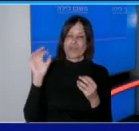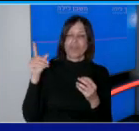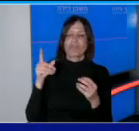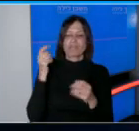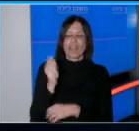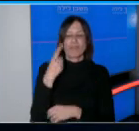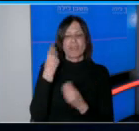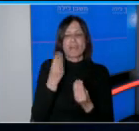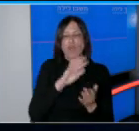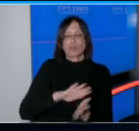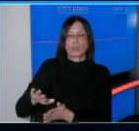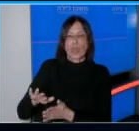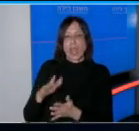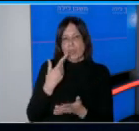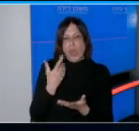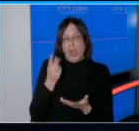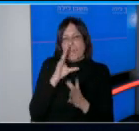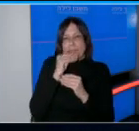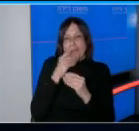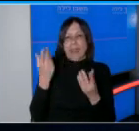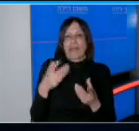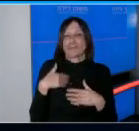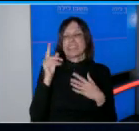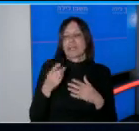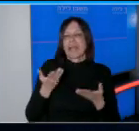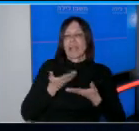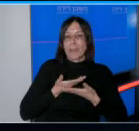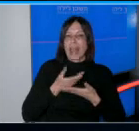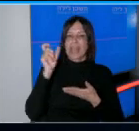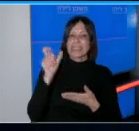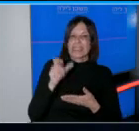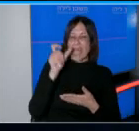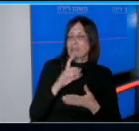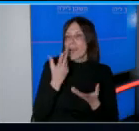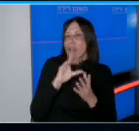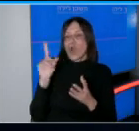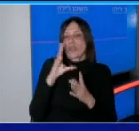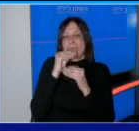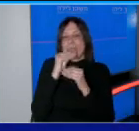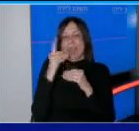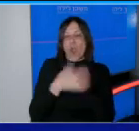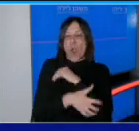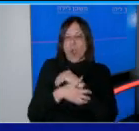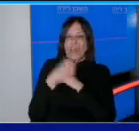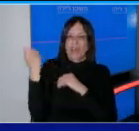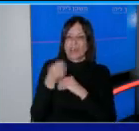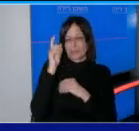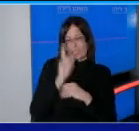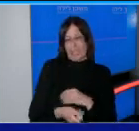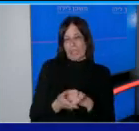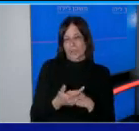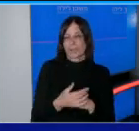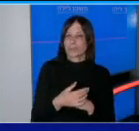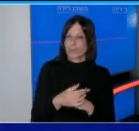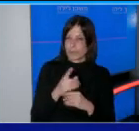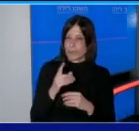לא חשוב. למה שבכלל נדבר על מה שמגיע לאזרחיות ולאזרחים שלנו? למה שנדבר על העוני? למה שנפרסם את זה? תכף אני... הבעיה נילי...